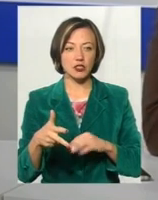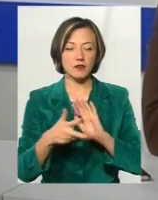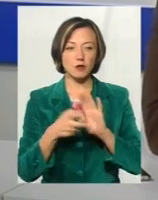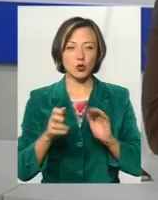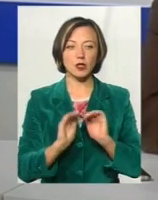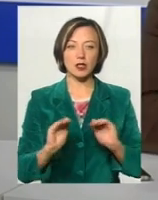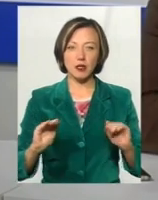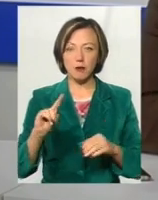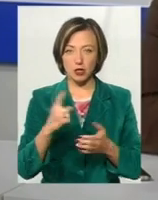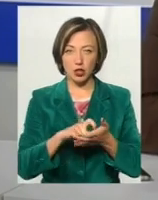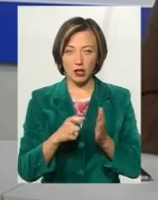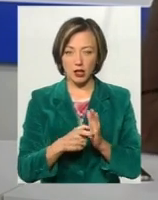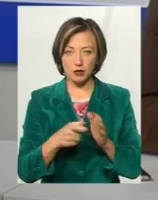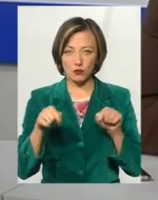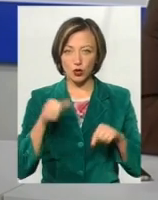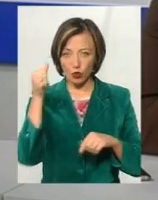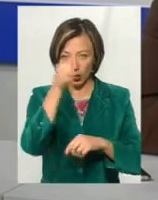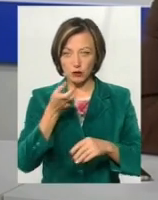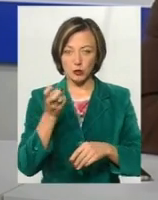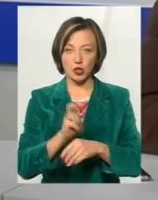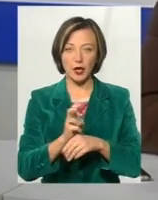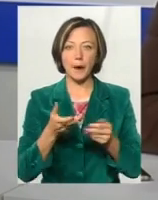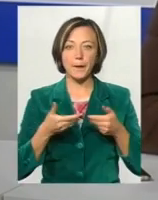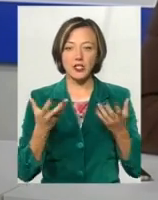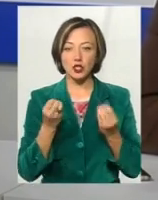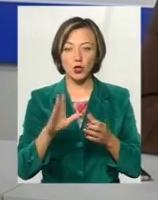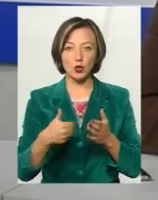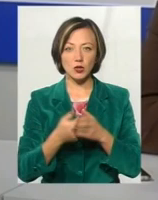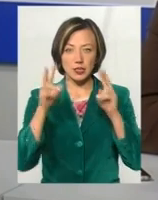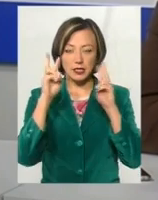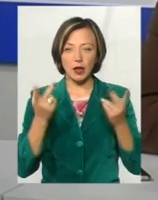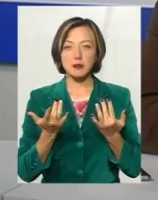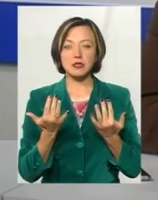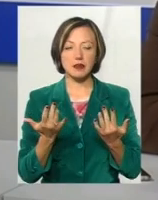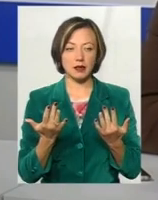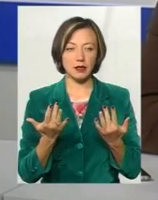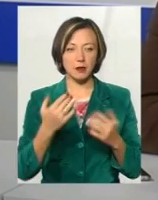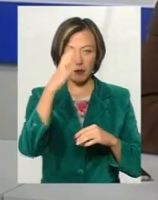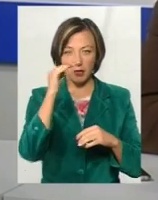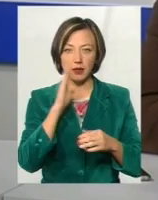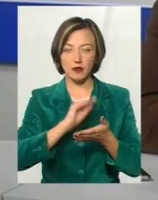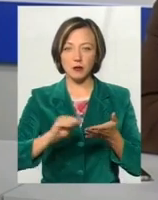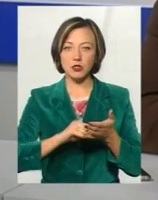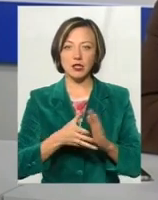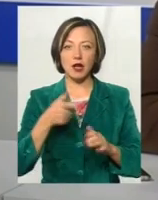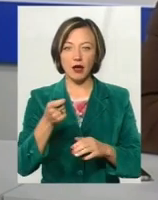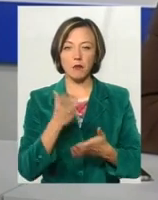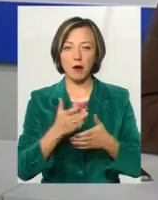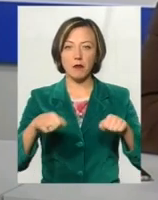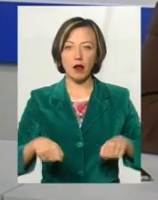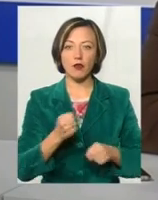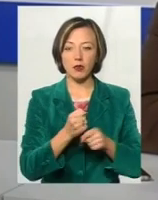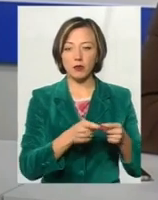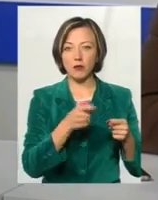3800 дітей в перших класах цьогоріч прийшли. Ми ще досі не знаємо, скільки батьків напишуть заяви, тому що вони мають право це